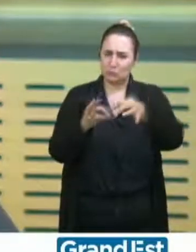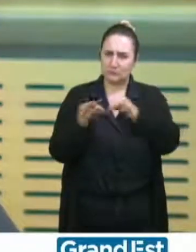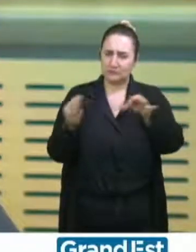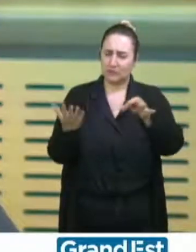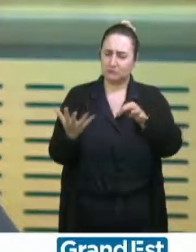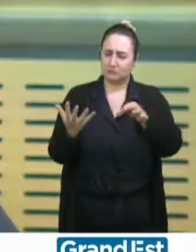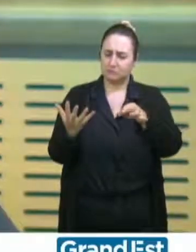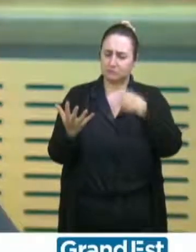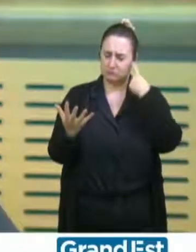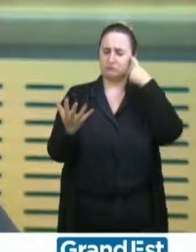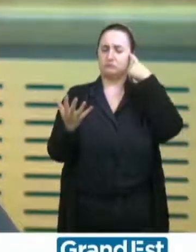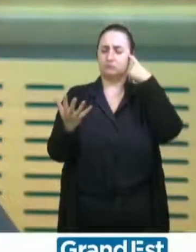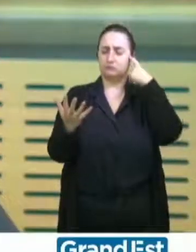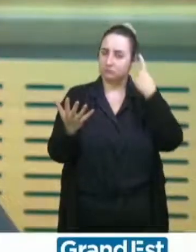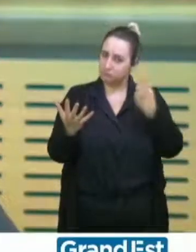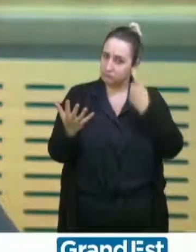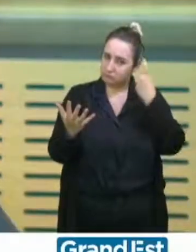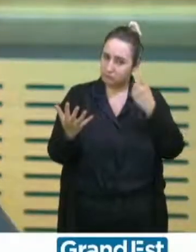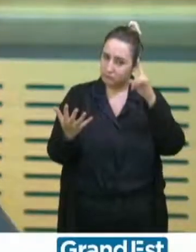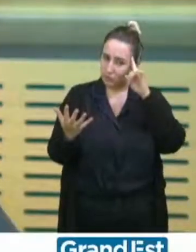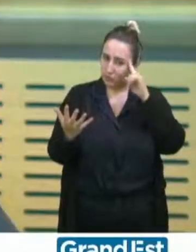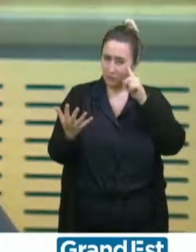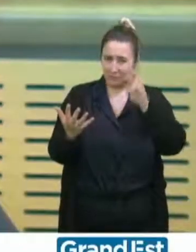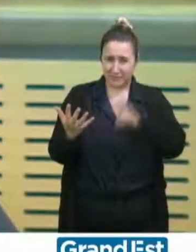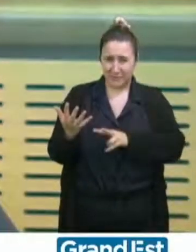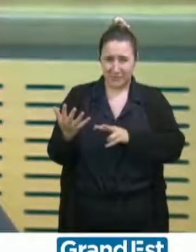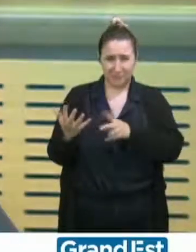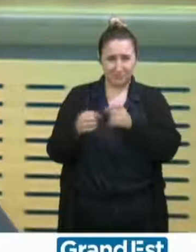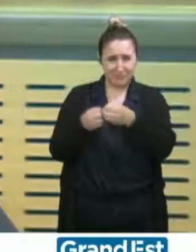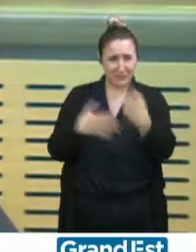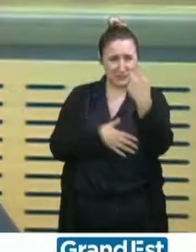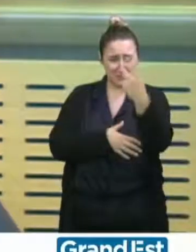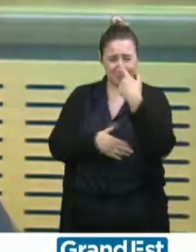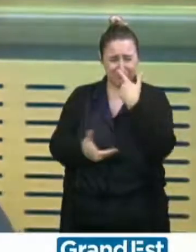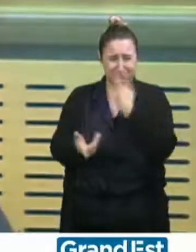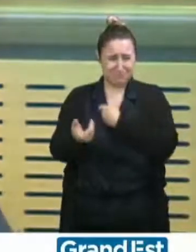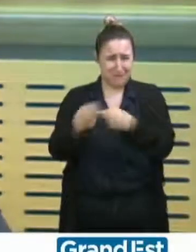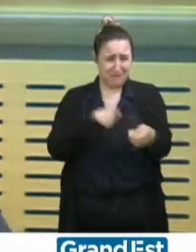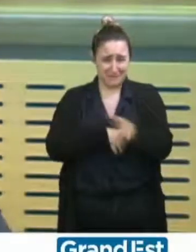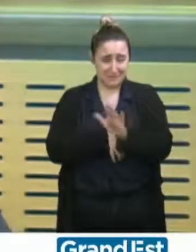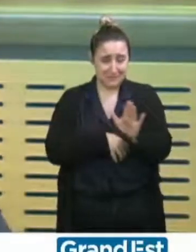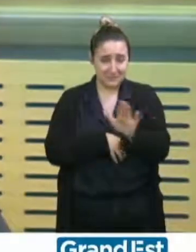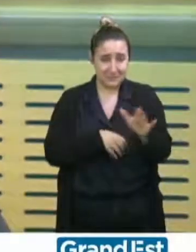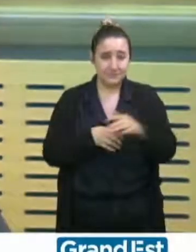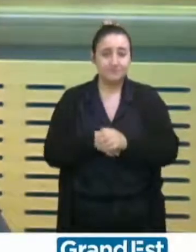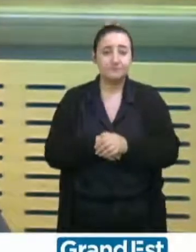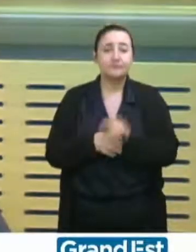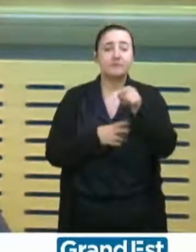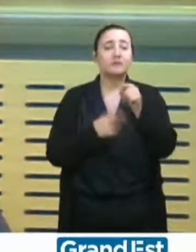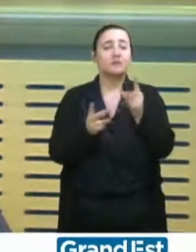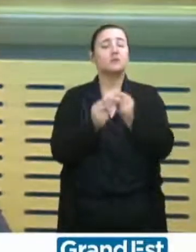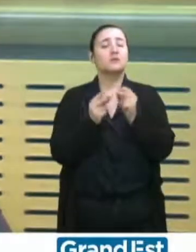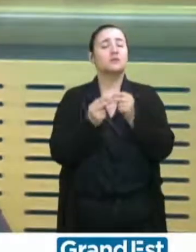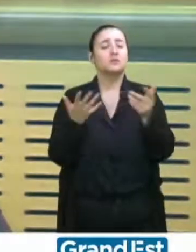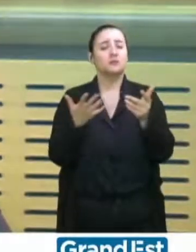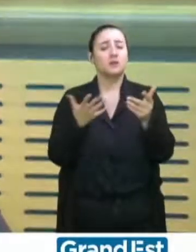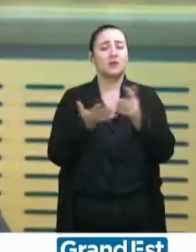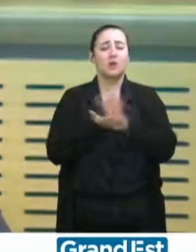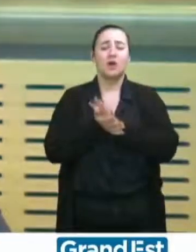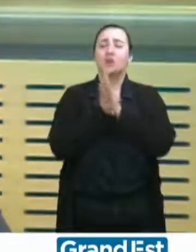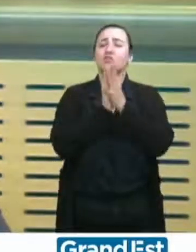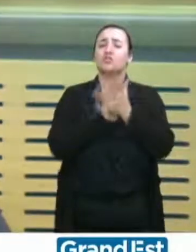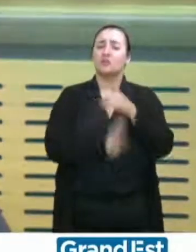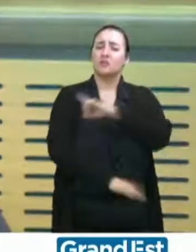aussitôt interpellé temps il sonne faux venant de votre majorité vous écrivez la transition énergétique est un défi et une opportunité